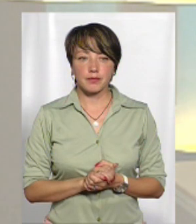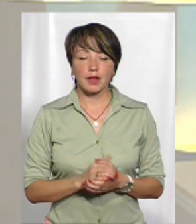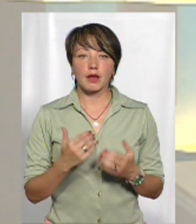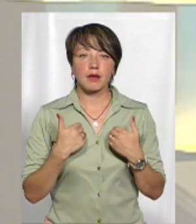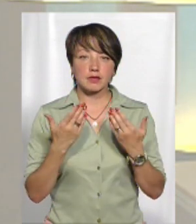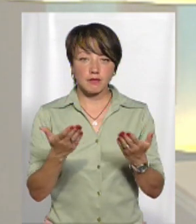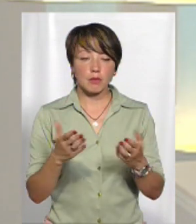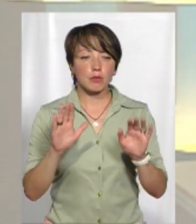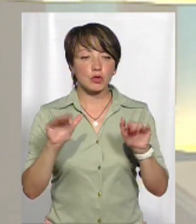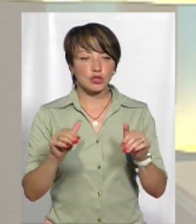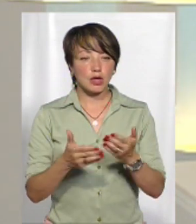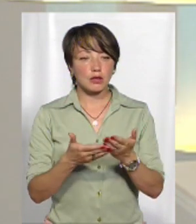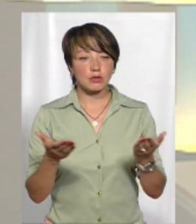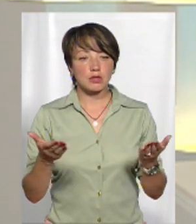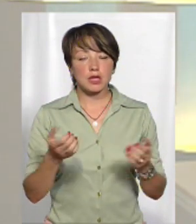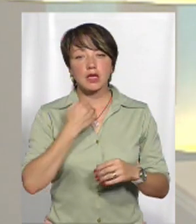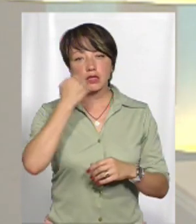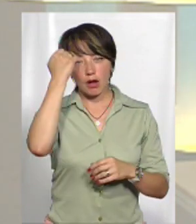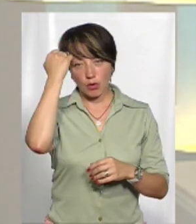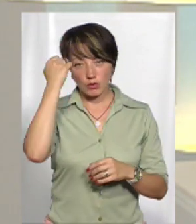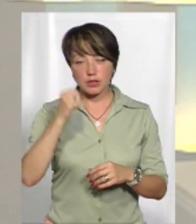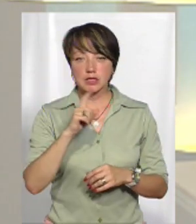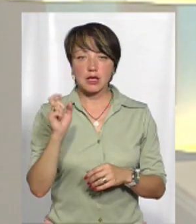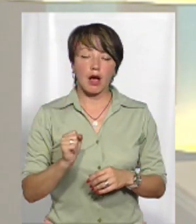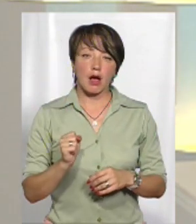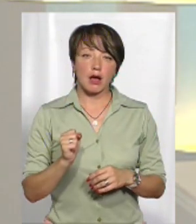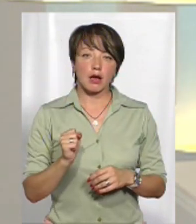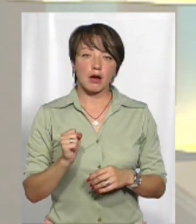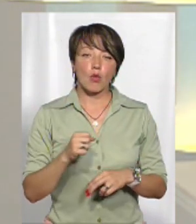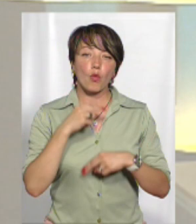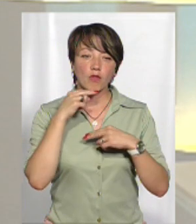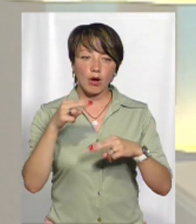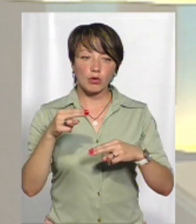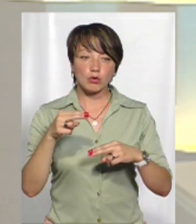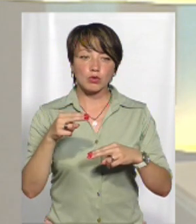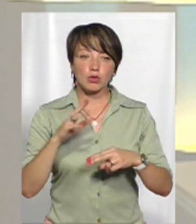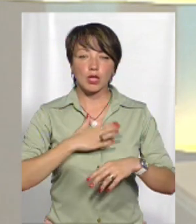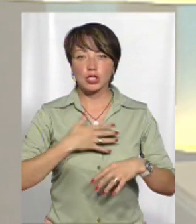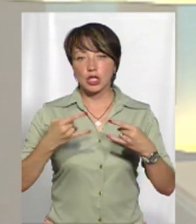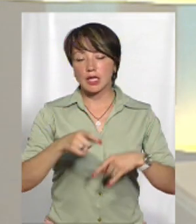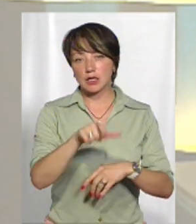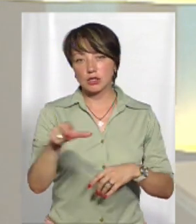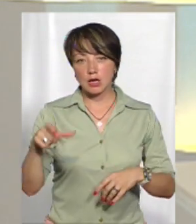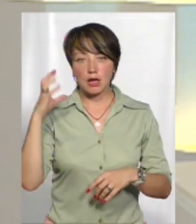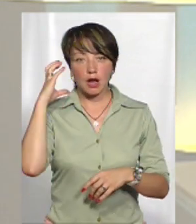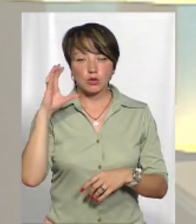А я з вами буду прощатися. Дякую за увагу наших